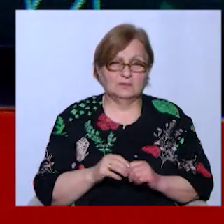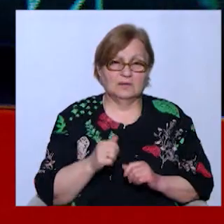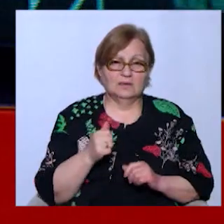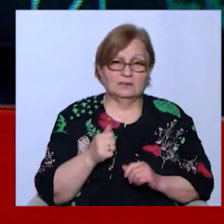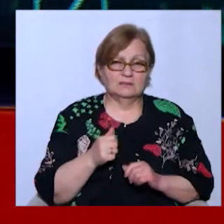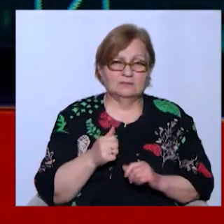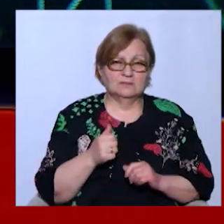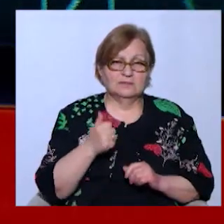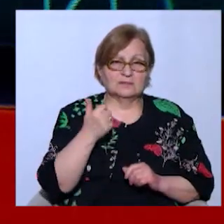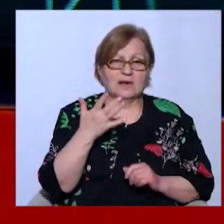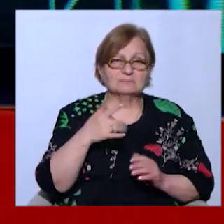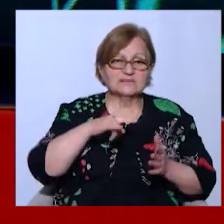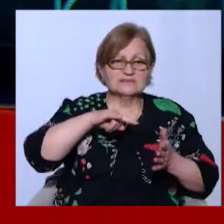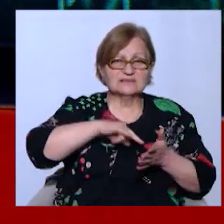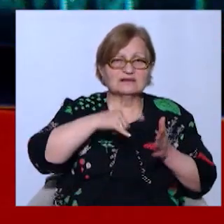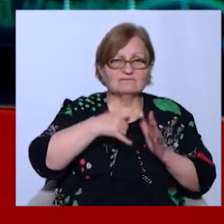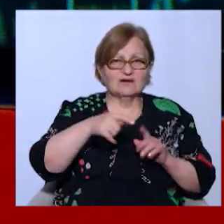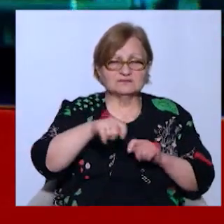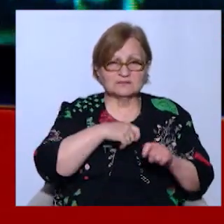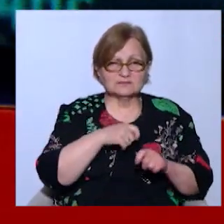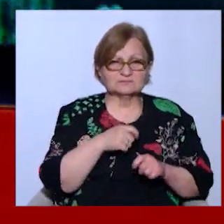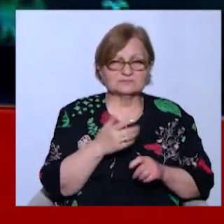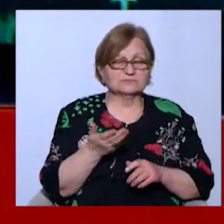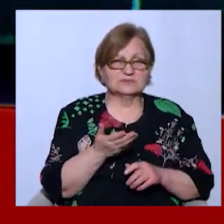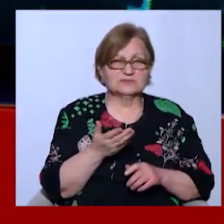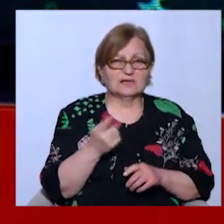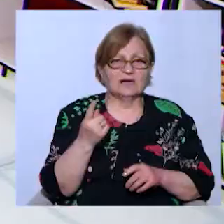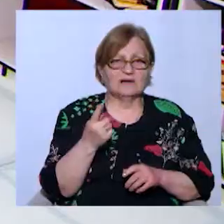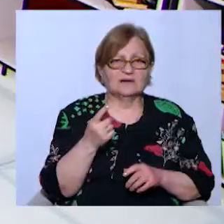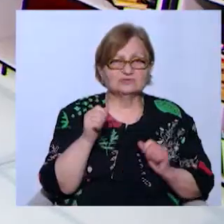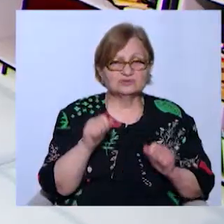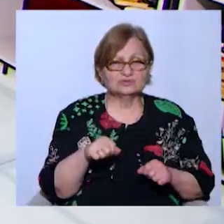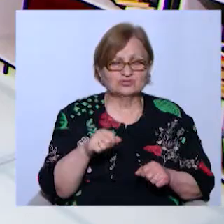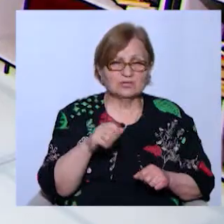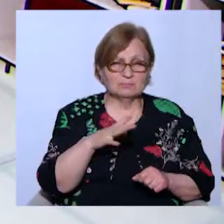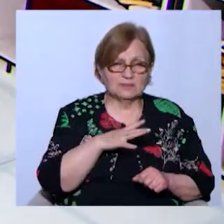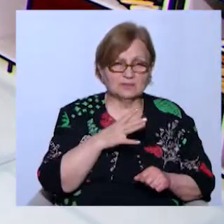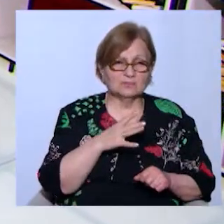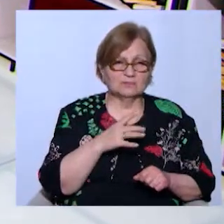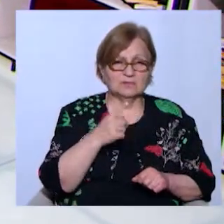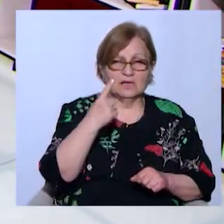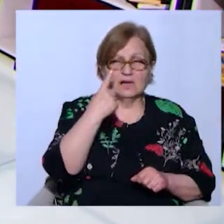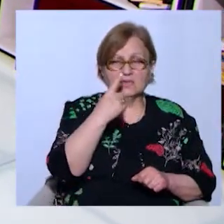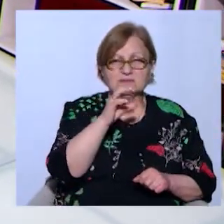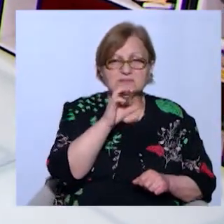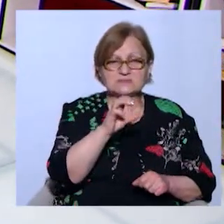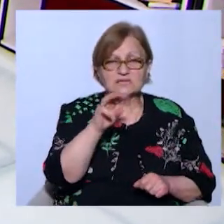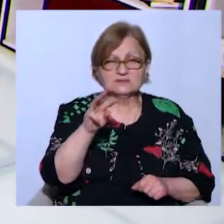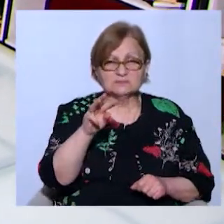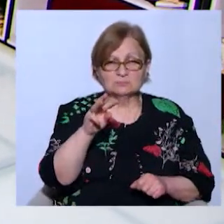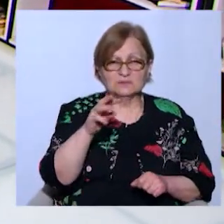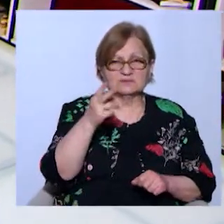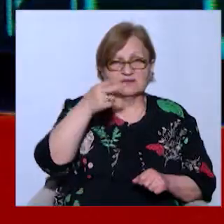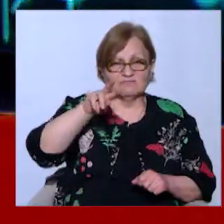ერთეულად მიღებული კვადრატი და ერთეულად მიღებული კვადრატი რა არის? შეიძლება იყოს 1 სანტიმეტრ კვადრატი,